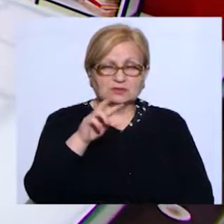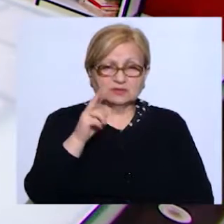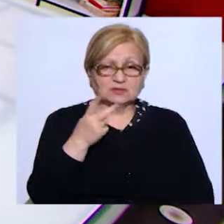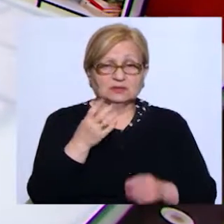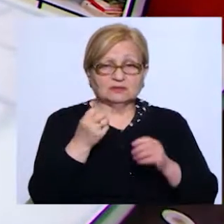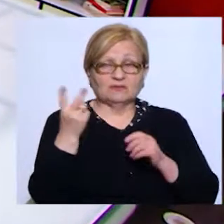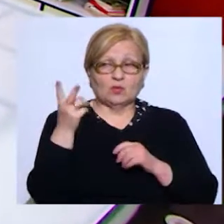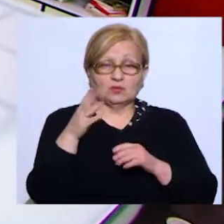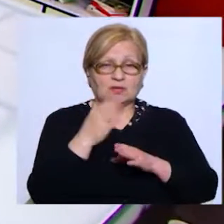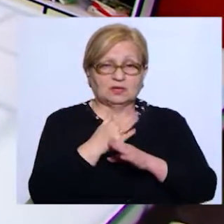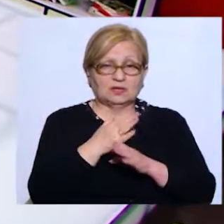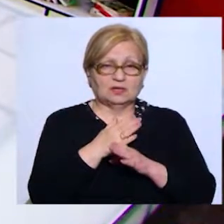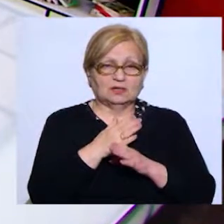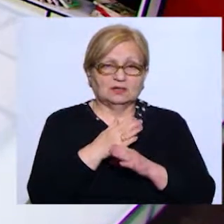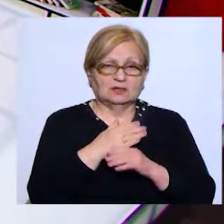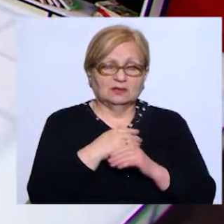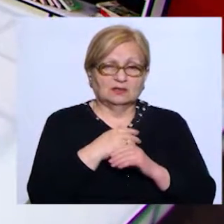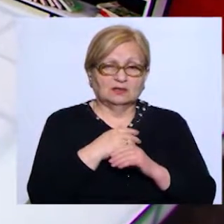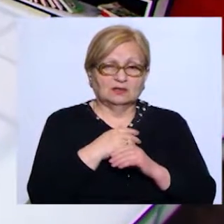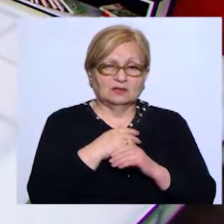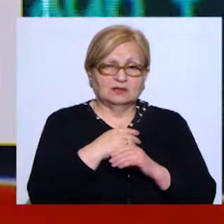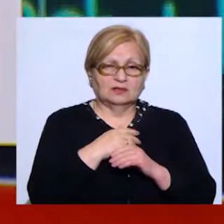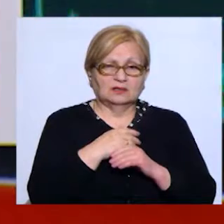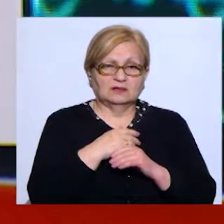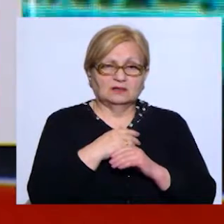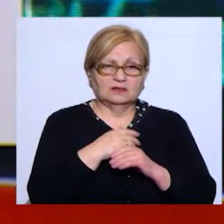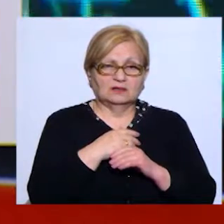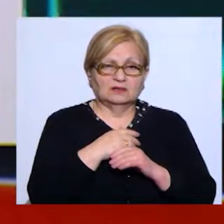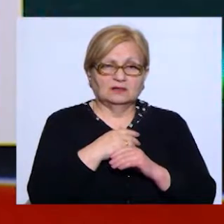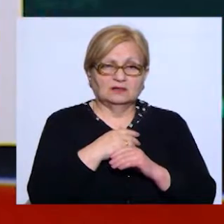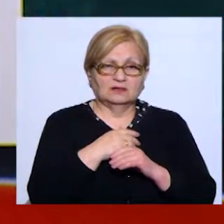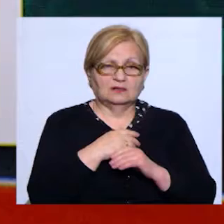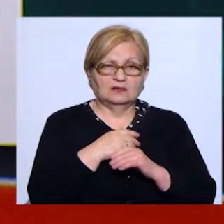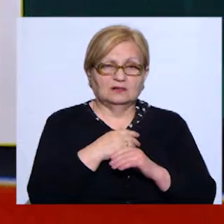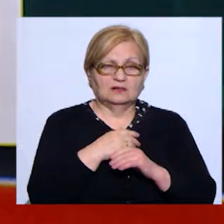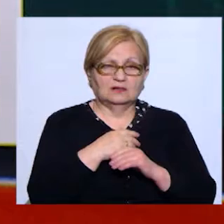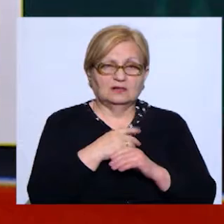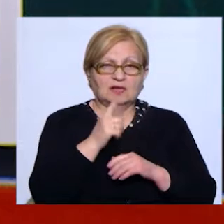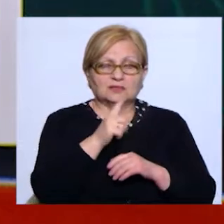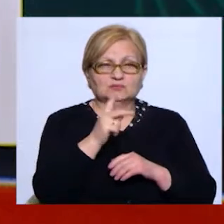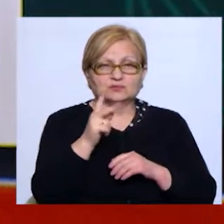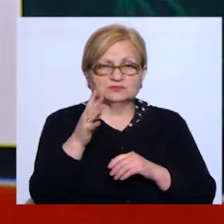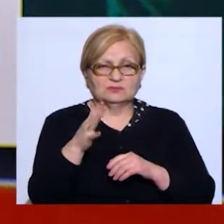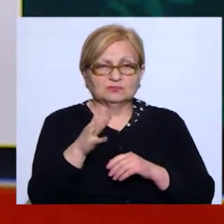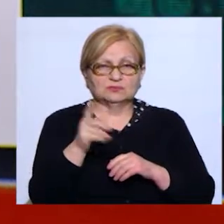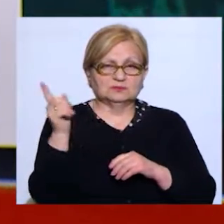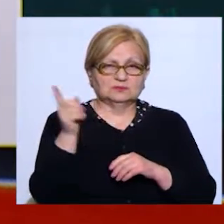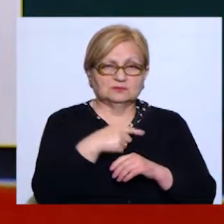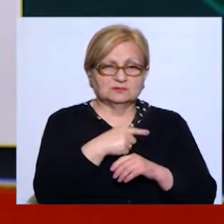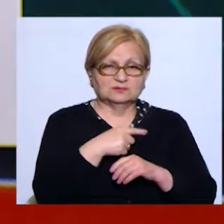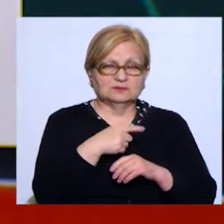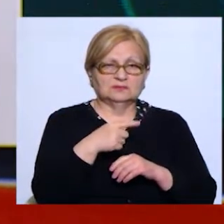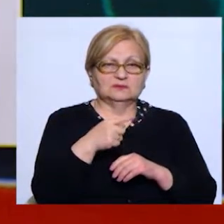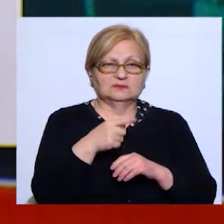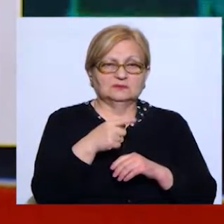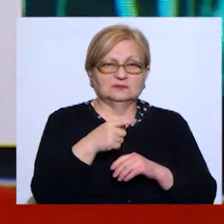ორიანი დაფიქსირდა. აი ესე გავაკეთე მე 5 და ნიშნავს უკვე 5. 5ნი არის, ანუ 1 2 3 4 და 4-ზე